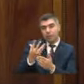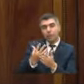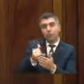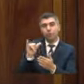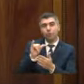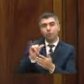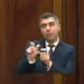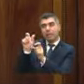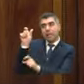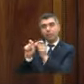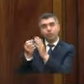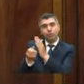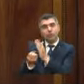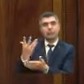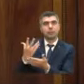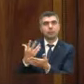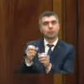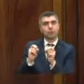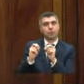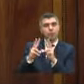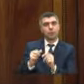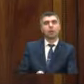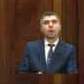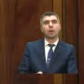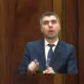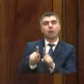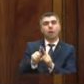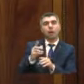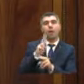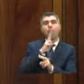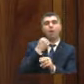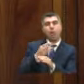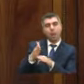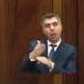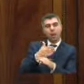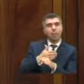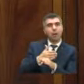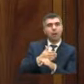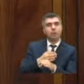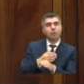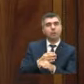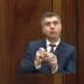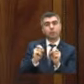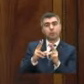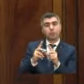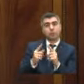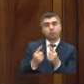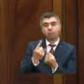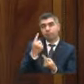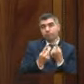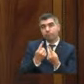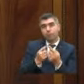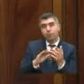وبأشخاص مختلفين، حل يقطع مع منطق وطبيعة الحكومة السابقة التي أثبتت أداءها أن ما يميزها